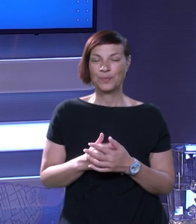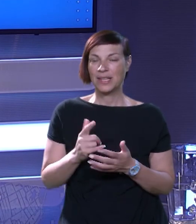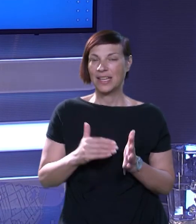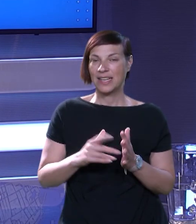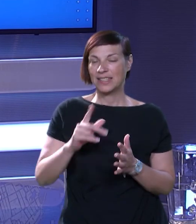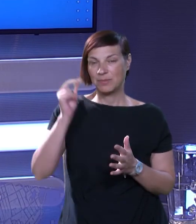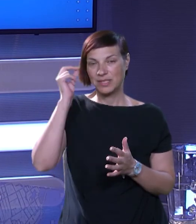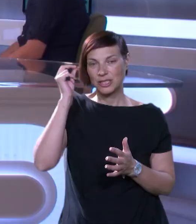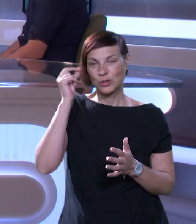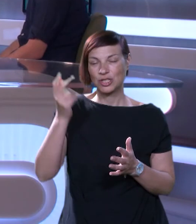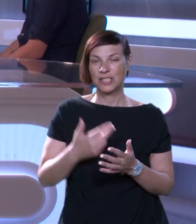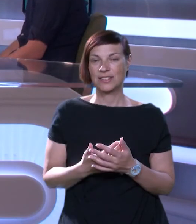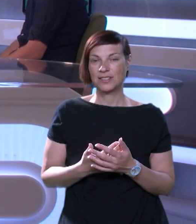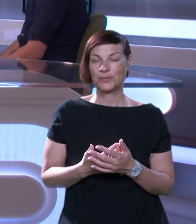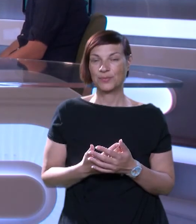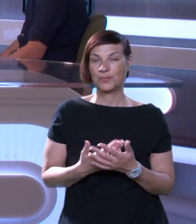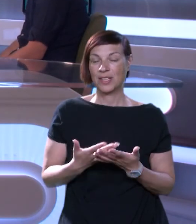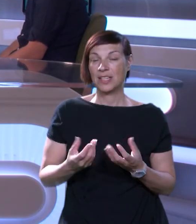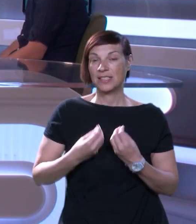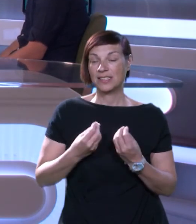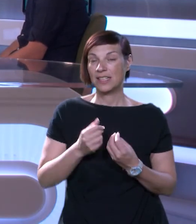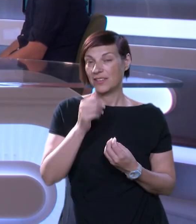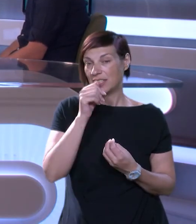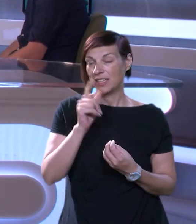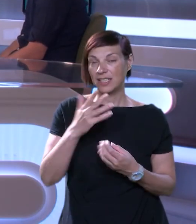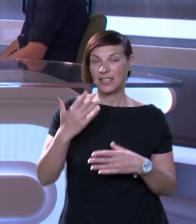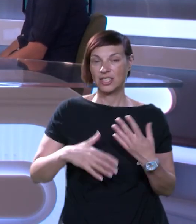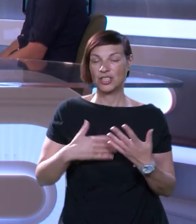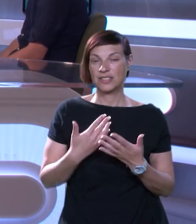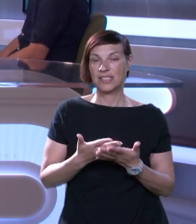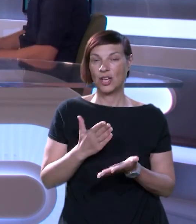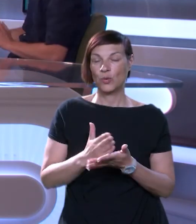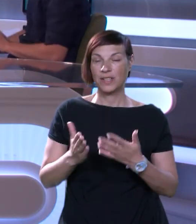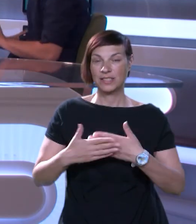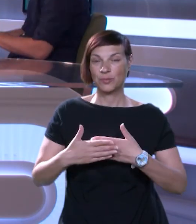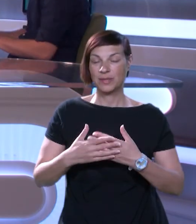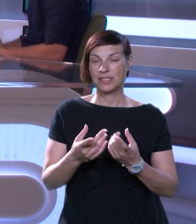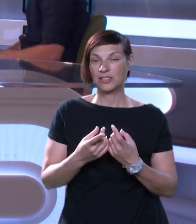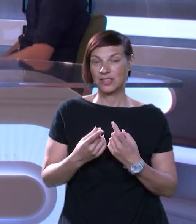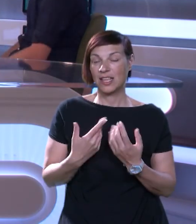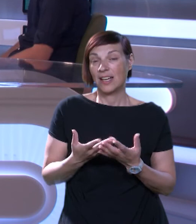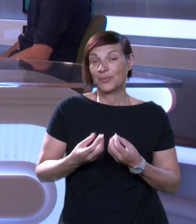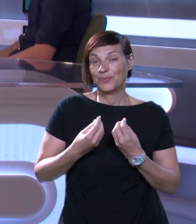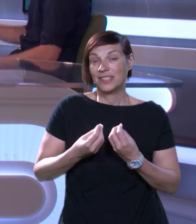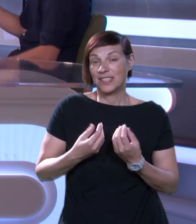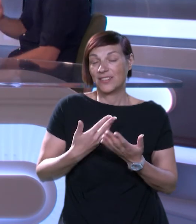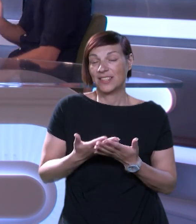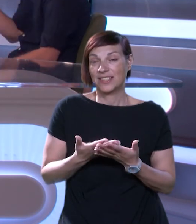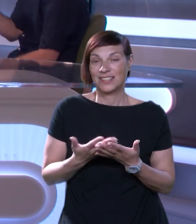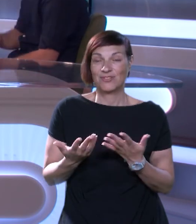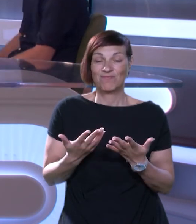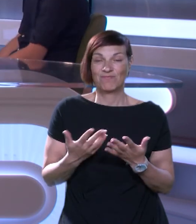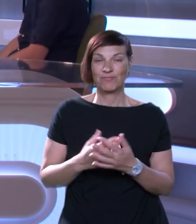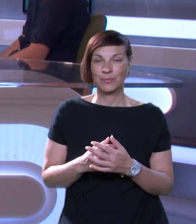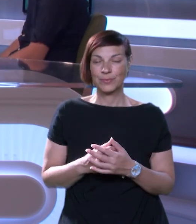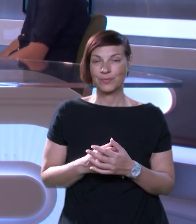treba slušati nikak. Svakako, tih savjeta nikad nedostaje i nekako uvijek su prisutni, ali savjet je onda da ih